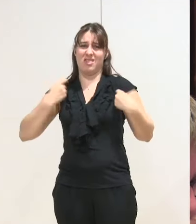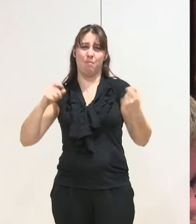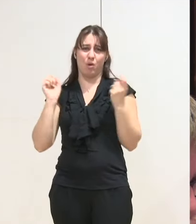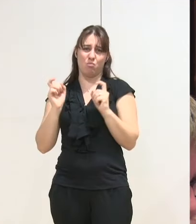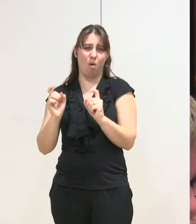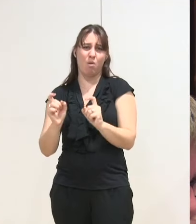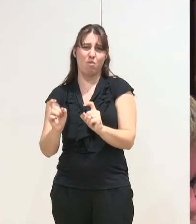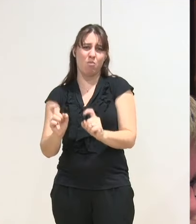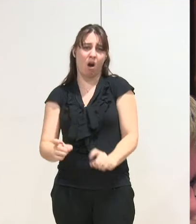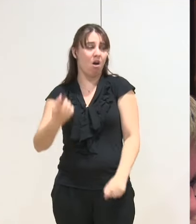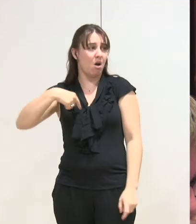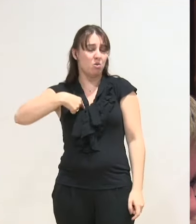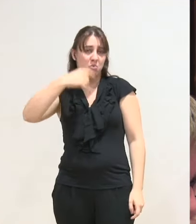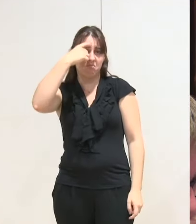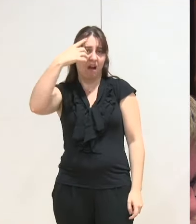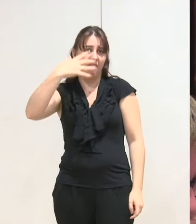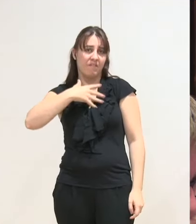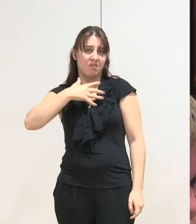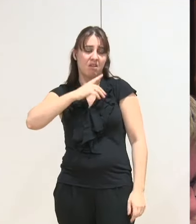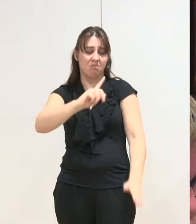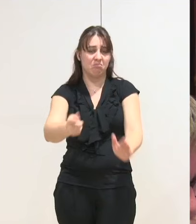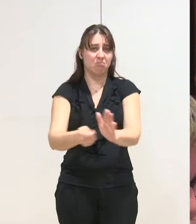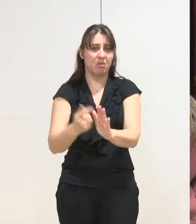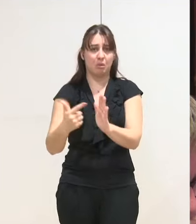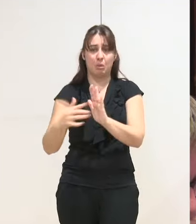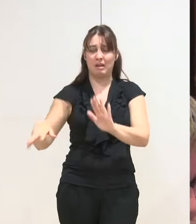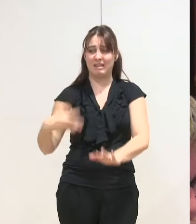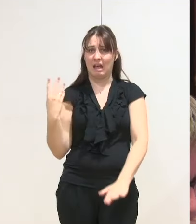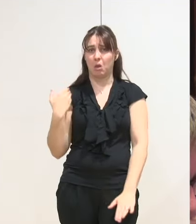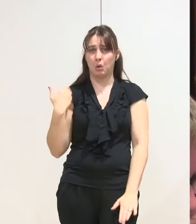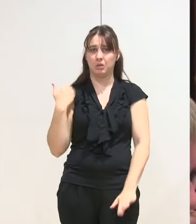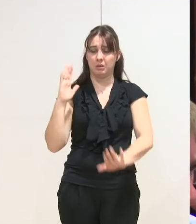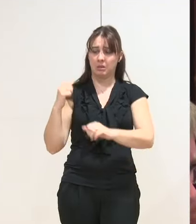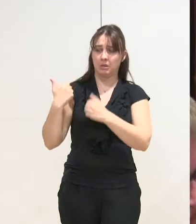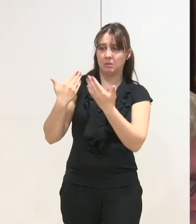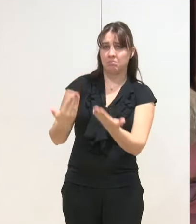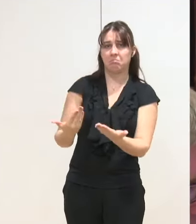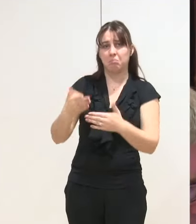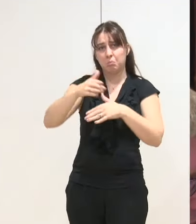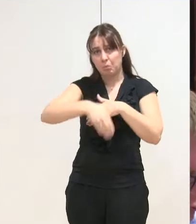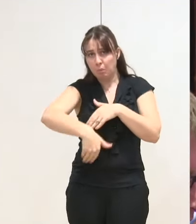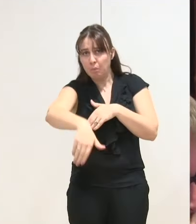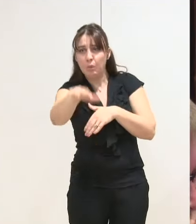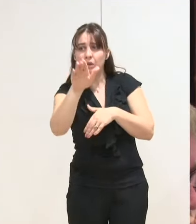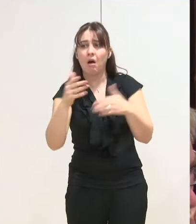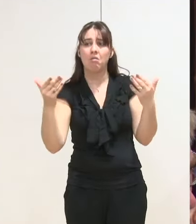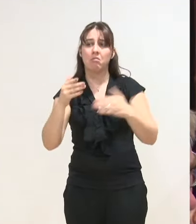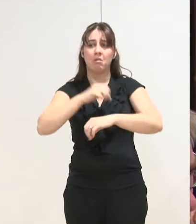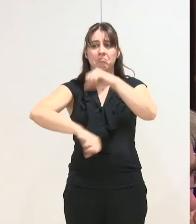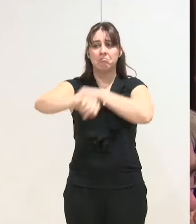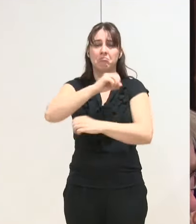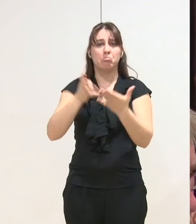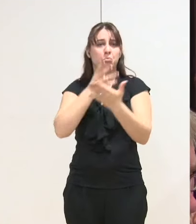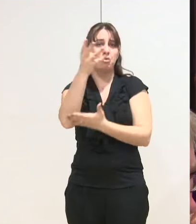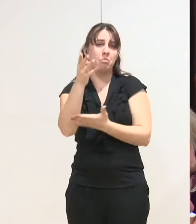pensons malheureusement que dès 2014 et par la suite par la mise en place du budget prévisionnel